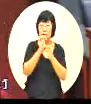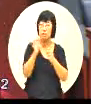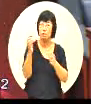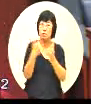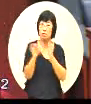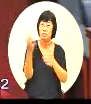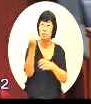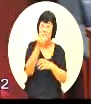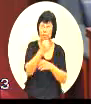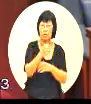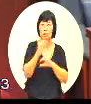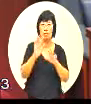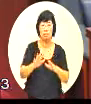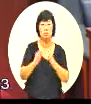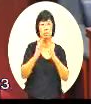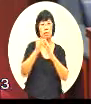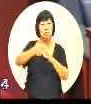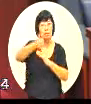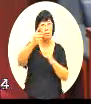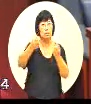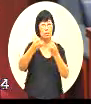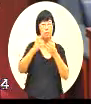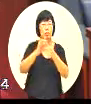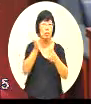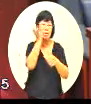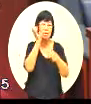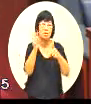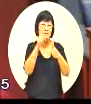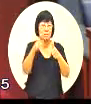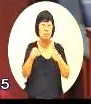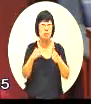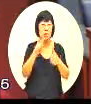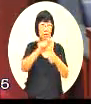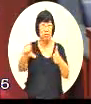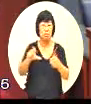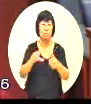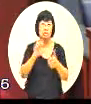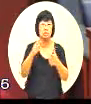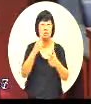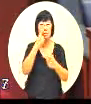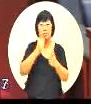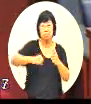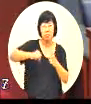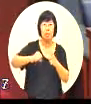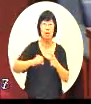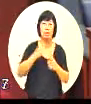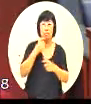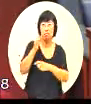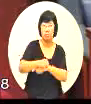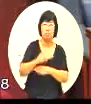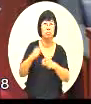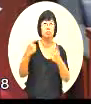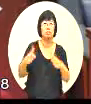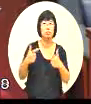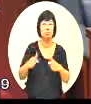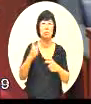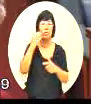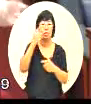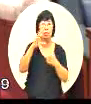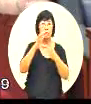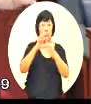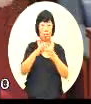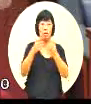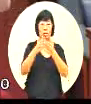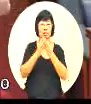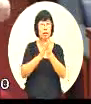跟市长讨论这个石化产业的议题，就是说我们不是说反对，也不是说一定赞成。那你也说公开说要应该